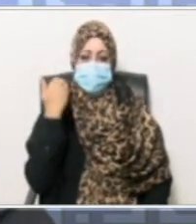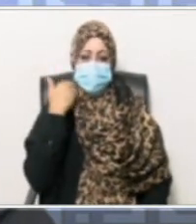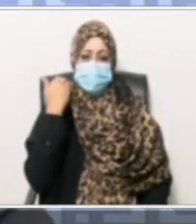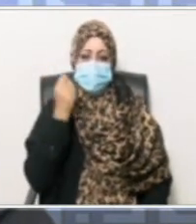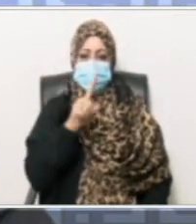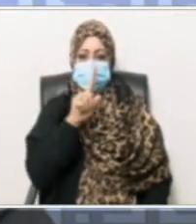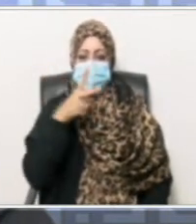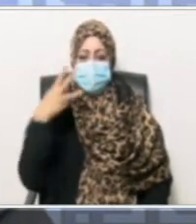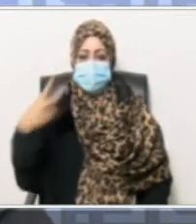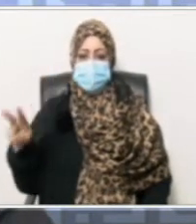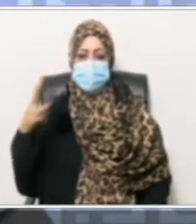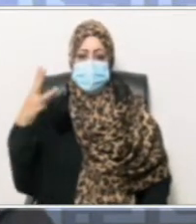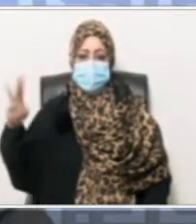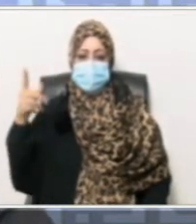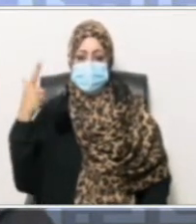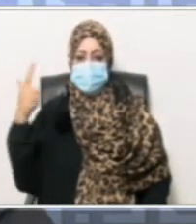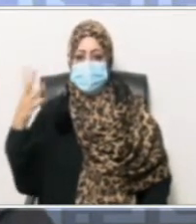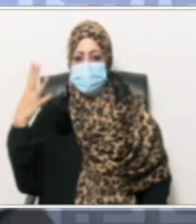021-33-47-401